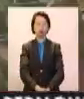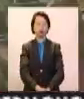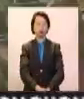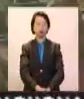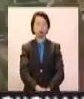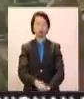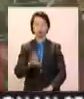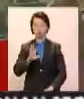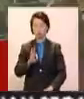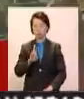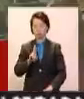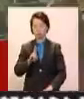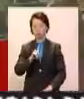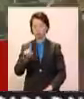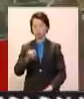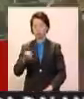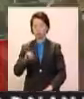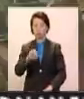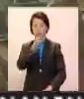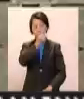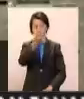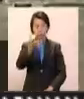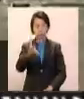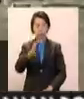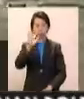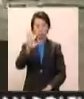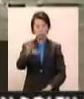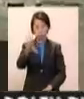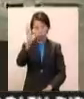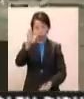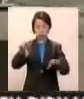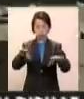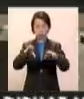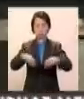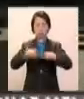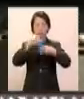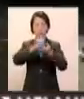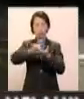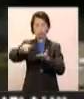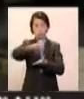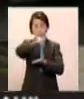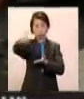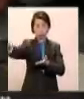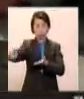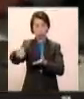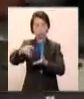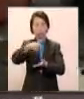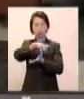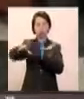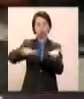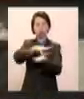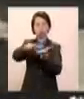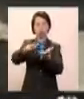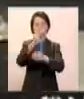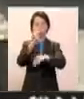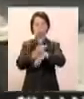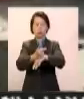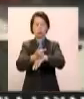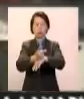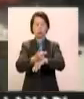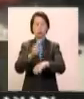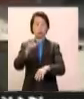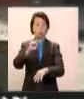Tan Sri Muhammad Fuzi turut memaklumkan penawaran baru akan dilakukan pada minggu hadapan berhubung insiden kekecohan di Kuil Sri Maha